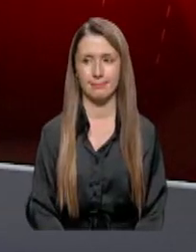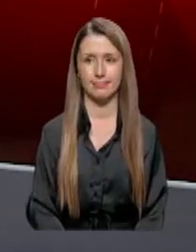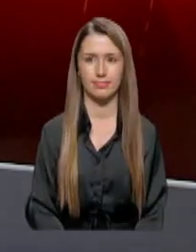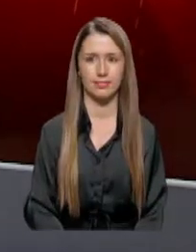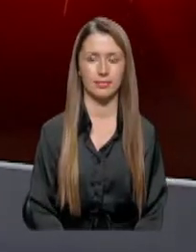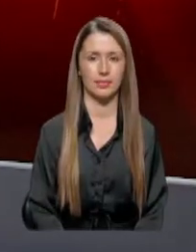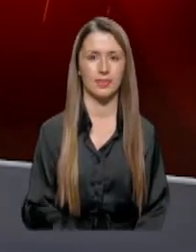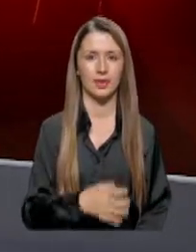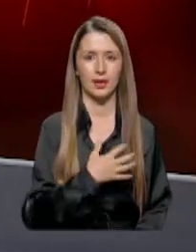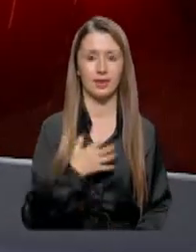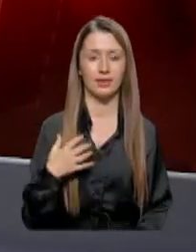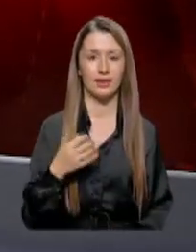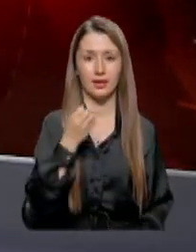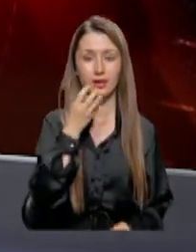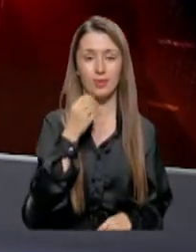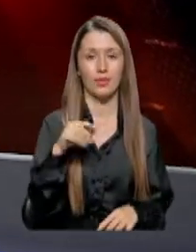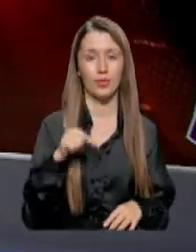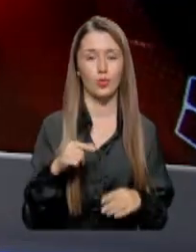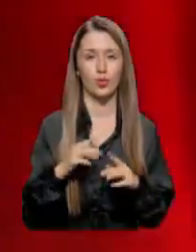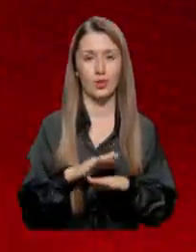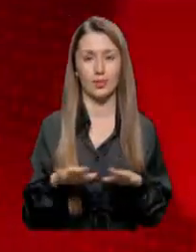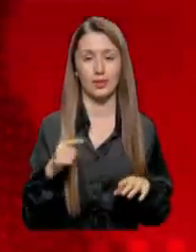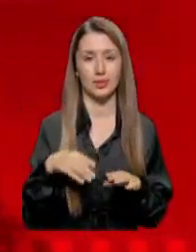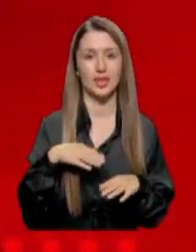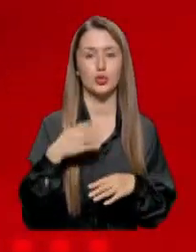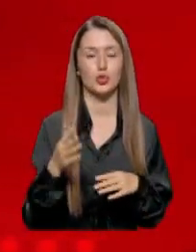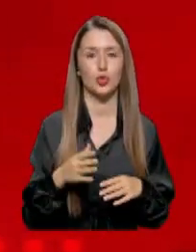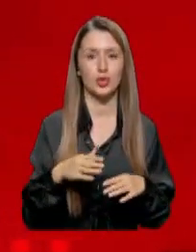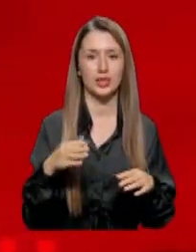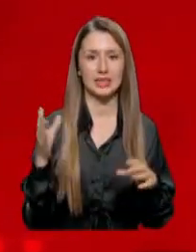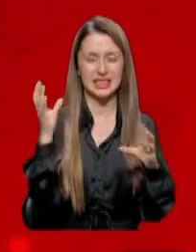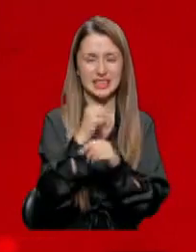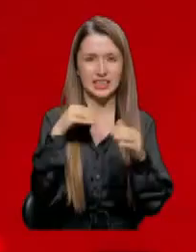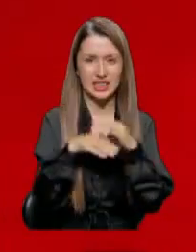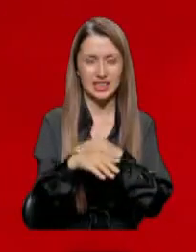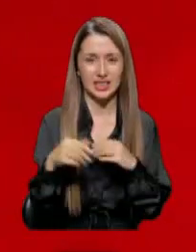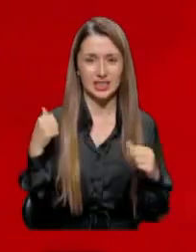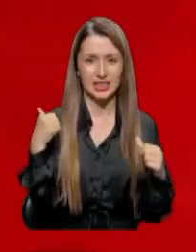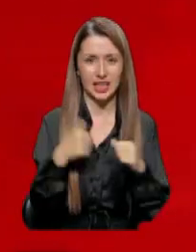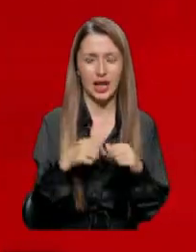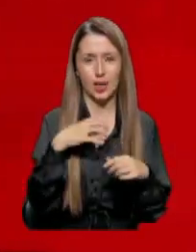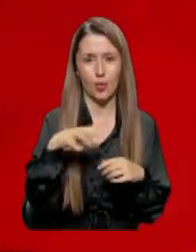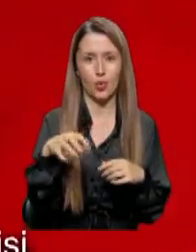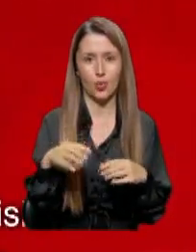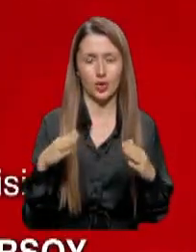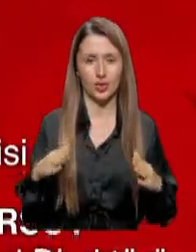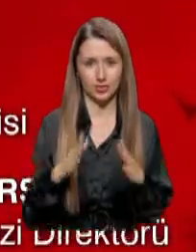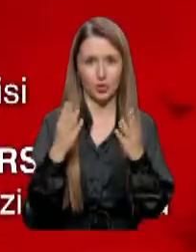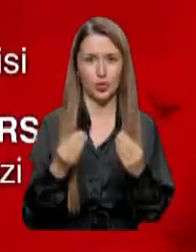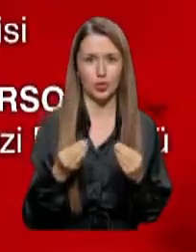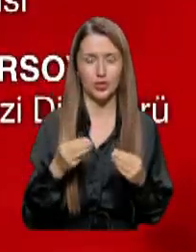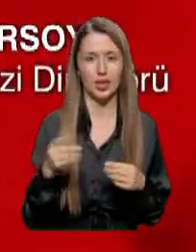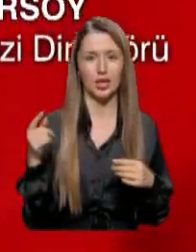Ana haber bültenini burada noktalıyoruz. Bizden hemen sonra gizli saklı tekrar bölümüyle ekranlarınızda olacak. Yarın akşam saat